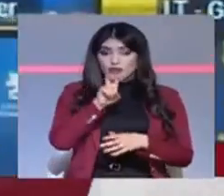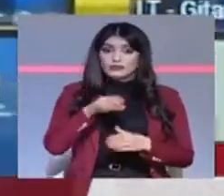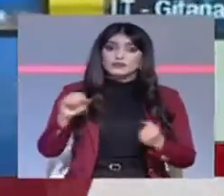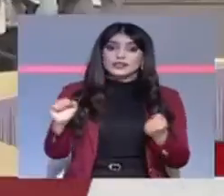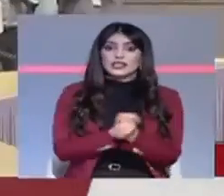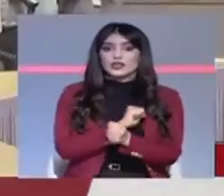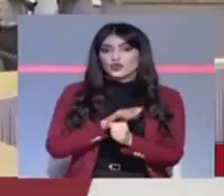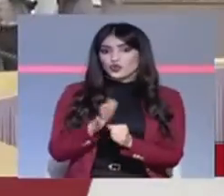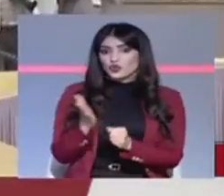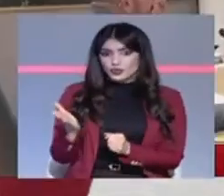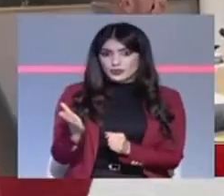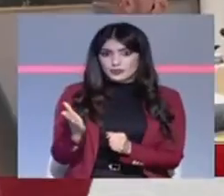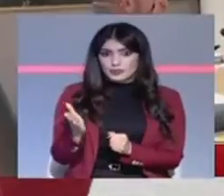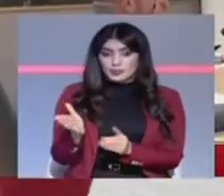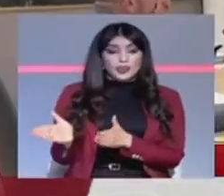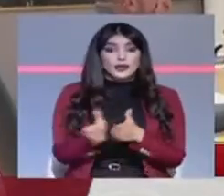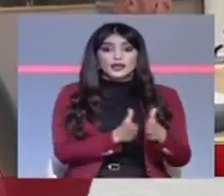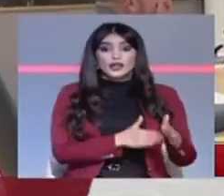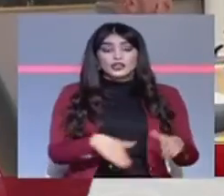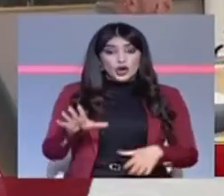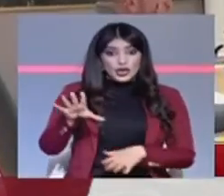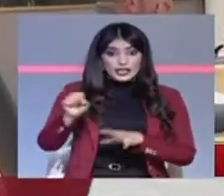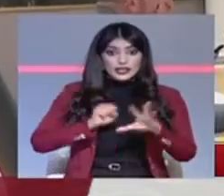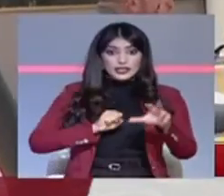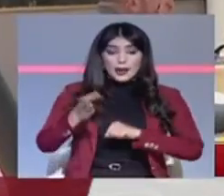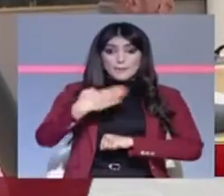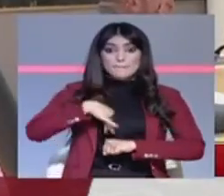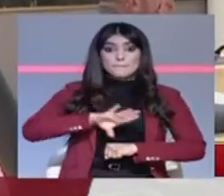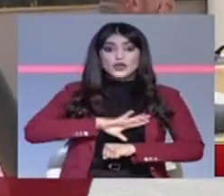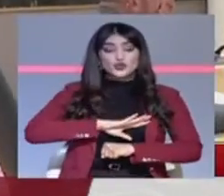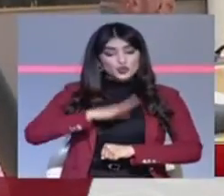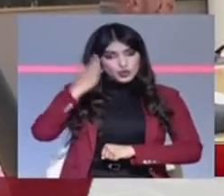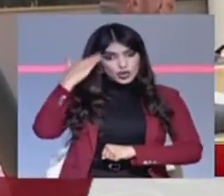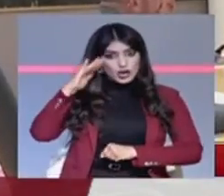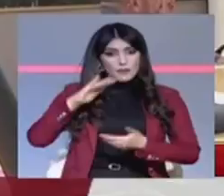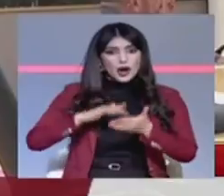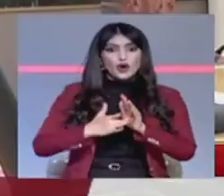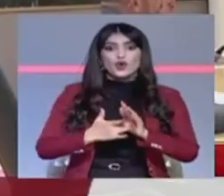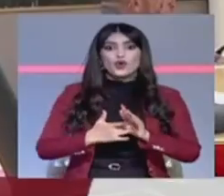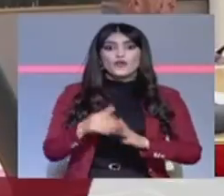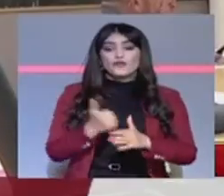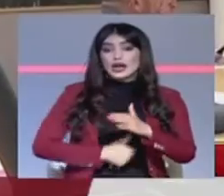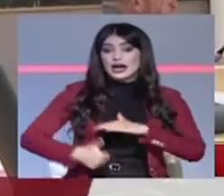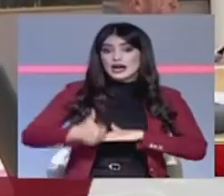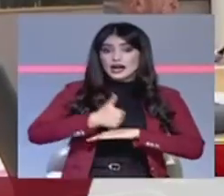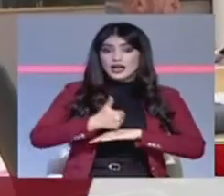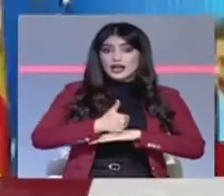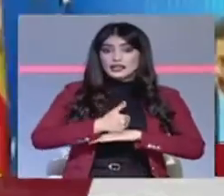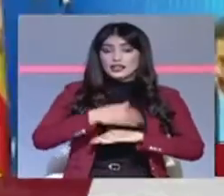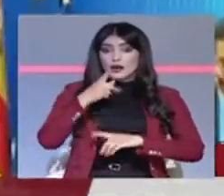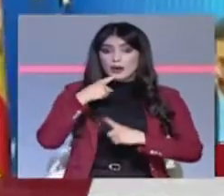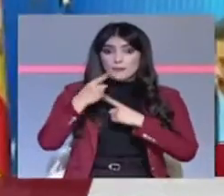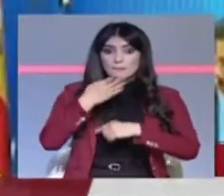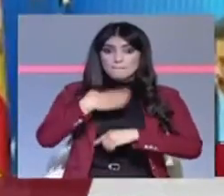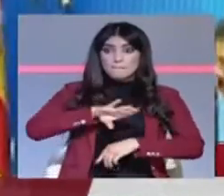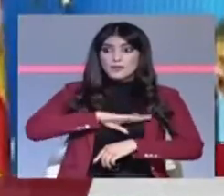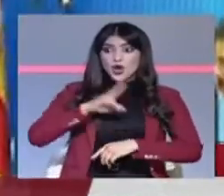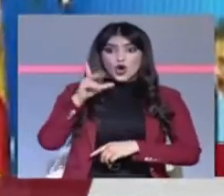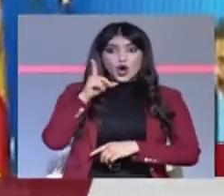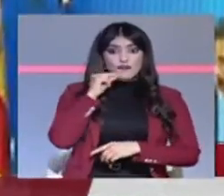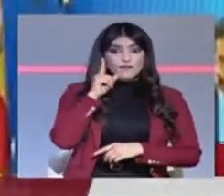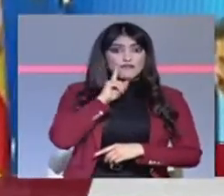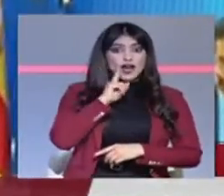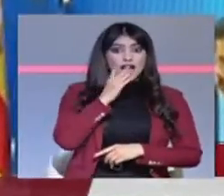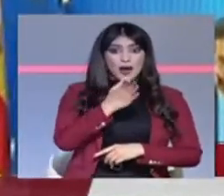الوباء وجاءت هذه الدعوه من مسؤولين كبار وعلى راسهم رئيسه المفوضيه الاوروبيه ارسل فان دير